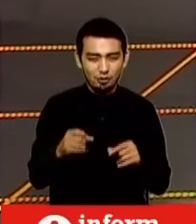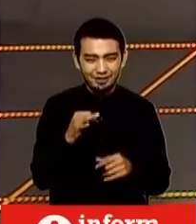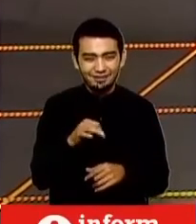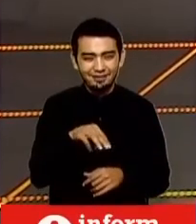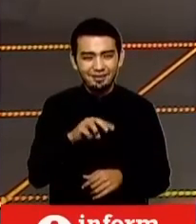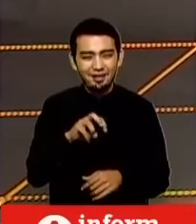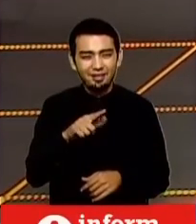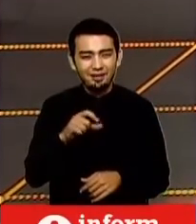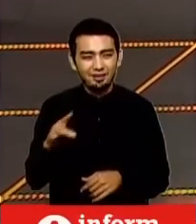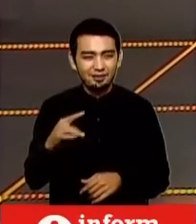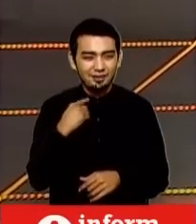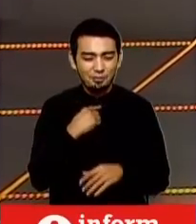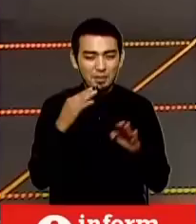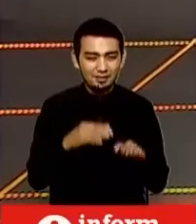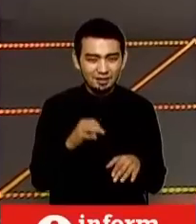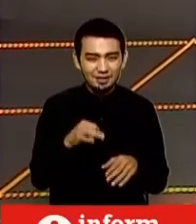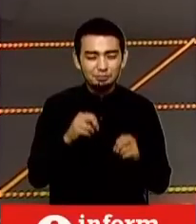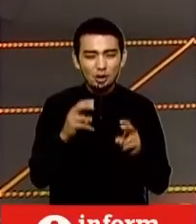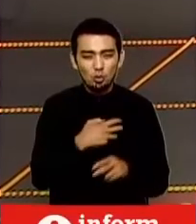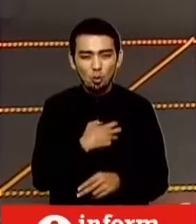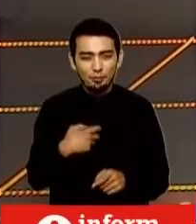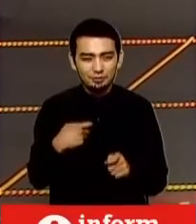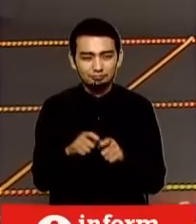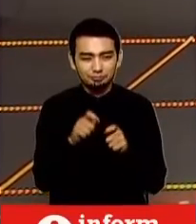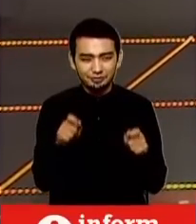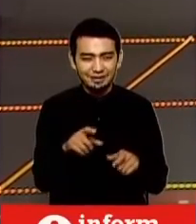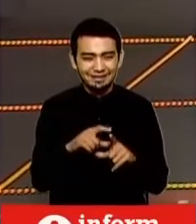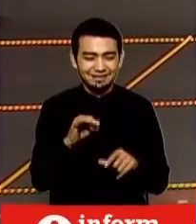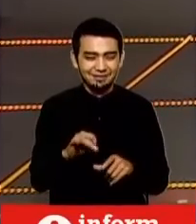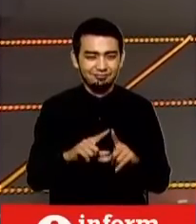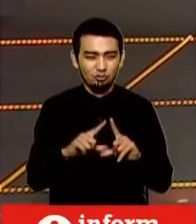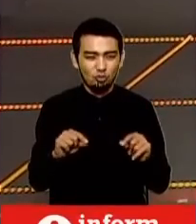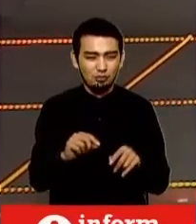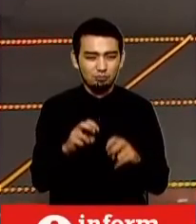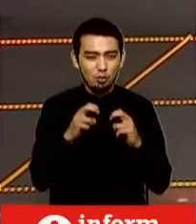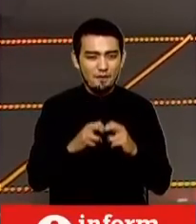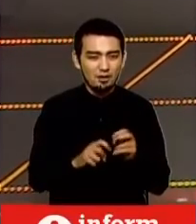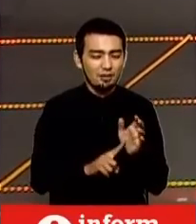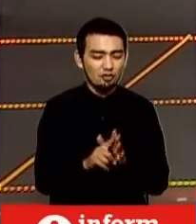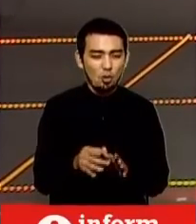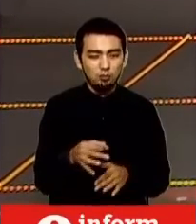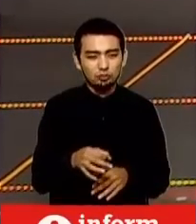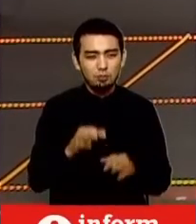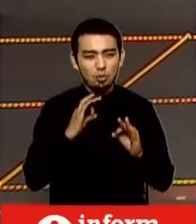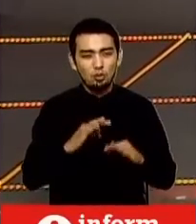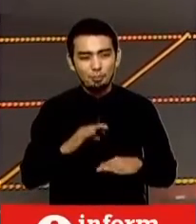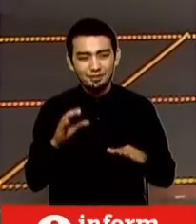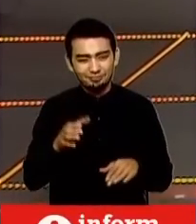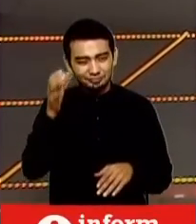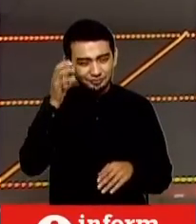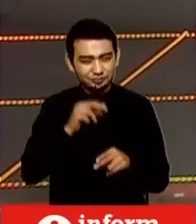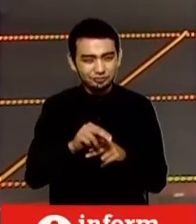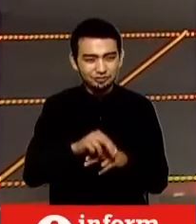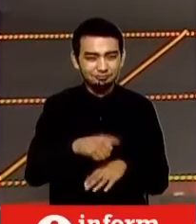оқу ағарту министрлігі жанынан арнайы комиссия құрылып, кешенді тексеріс басталды. Ал облыстық прокуратура өкілдері білім